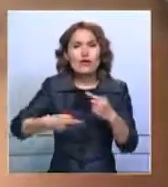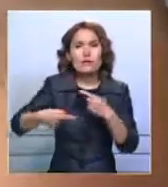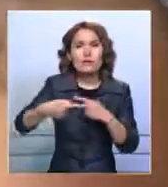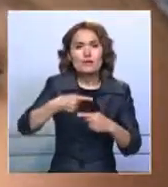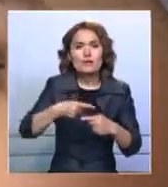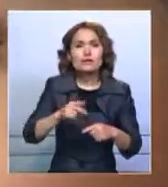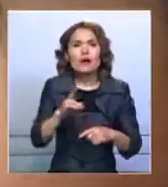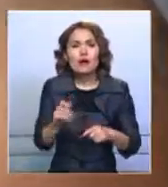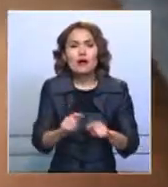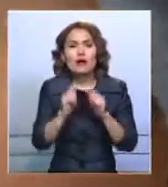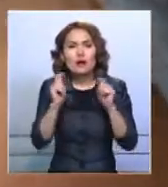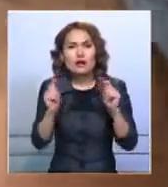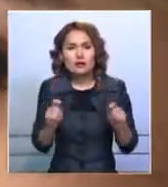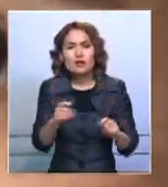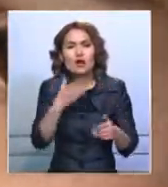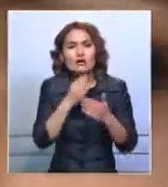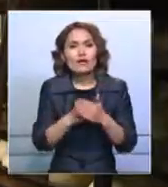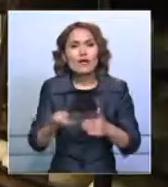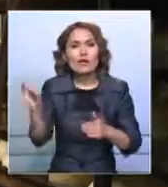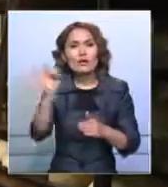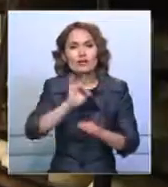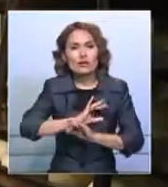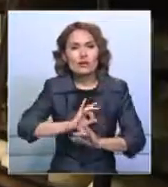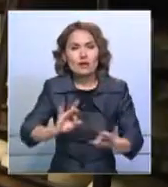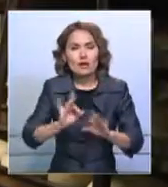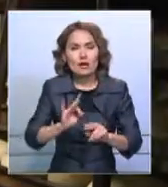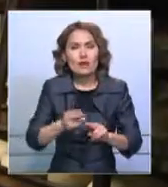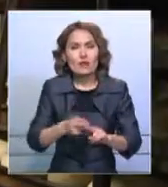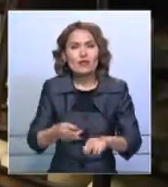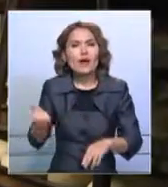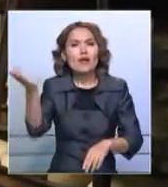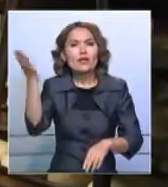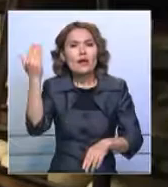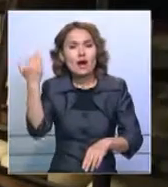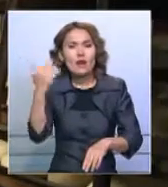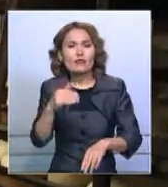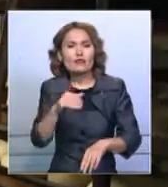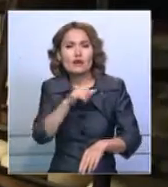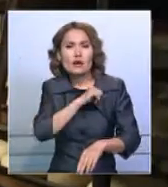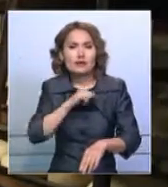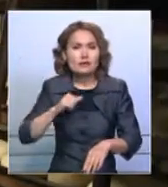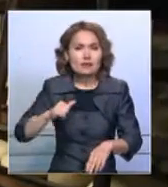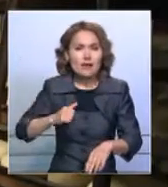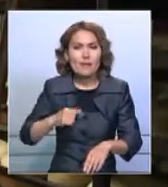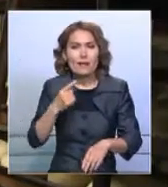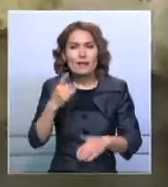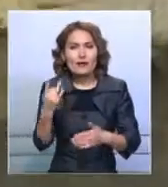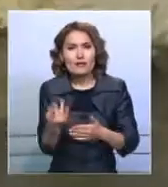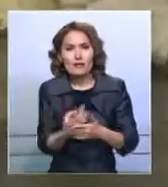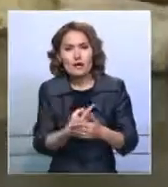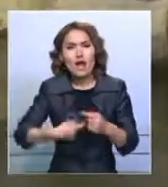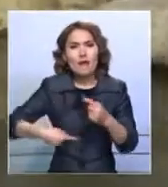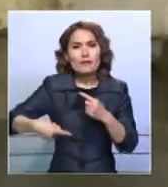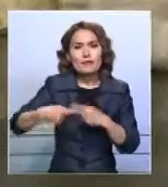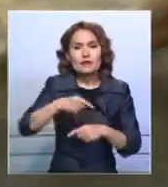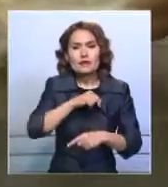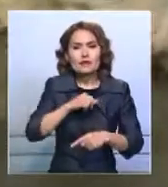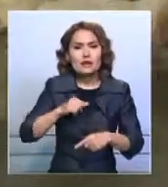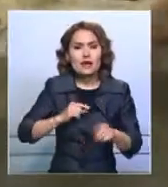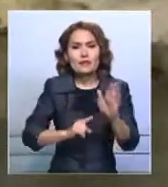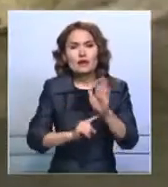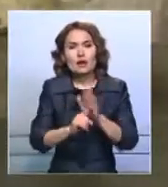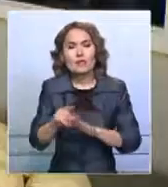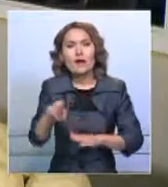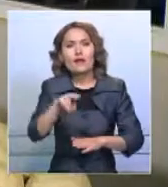берді. Қазір сәтті дөңгелетіп отырған ісін ол бірнеше жыл бұрын қолмен тандырынан жабудан бастаған. Кейін бизнес бикесі даму